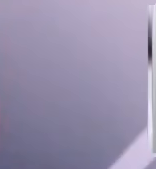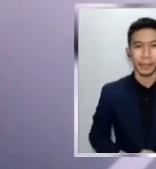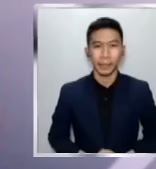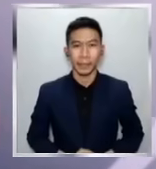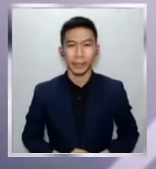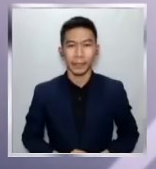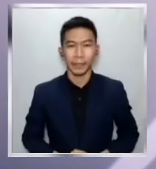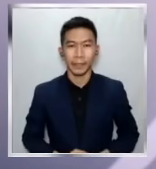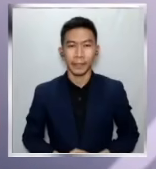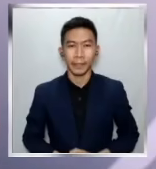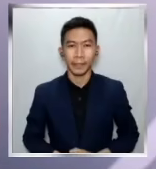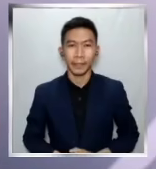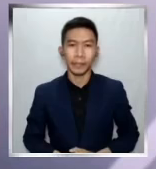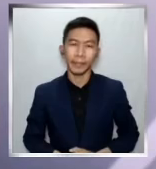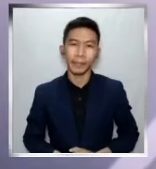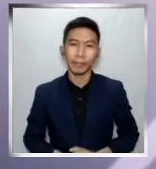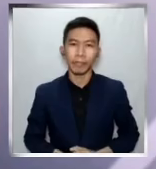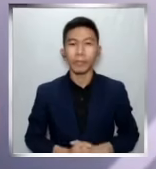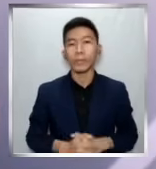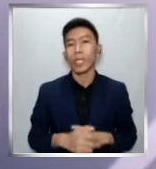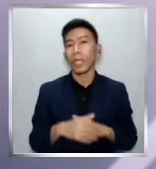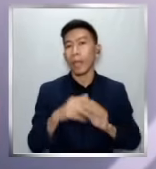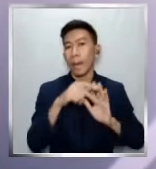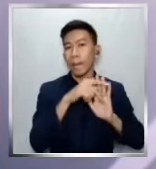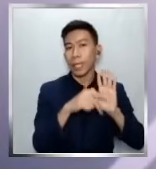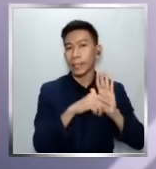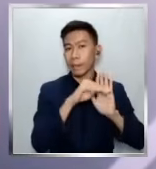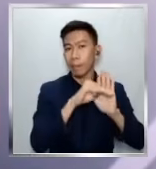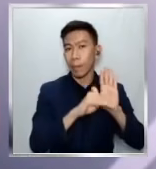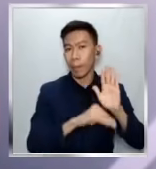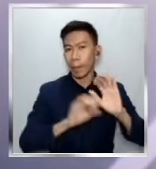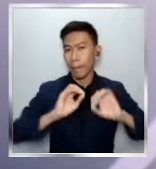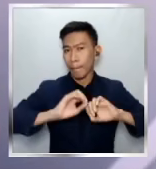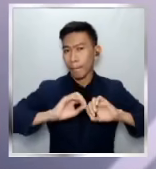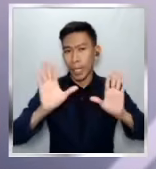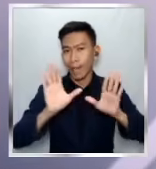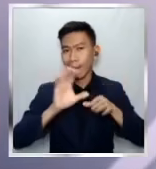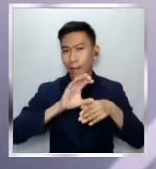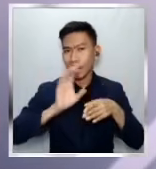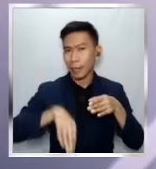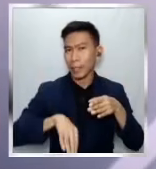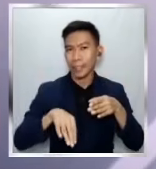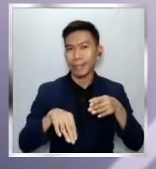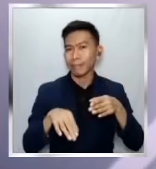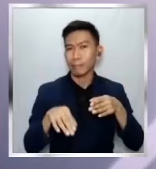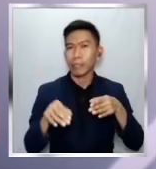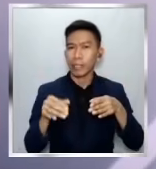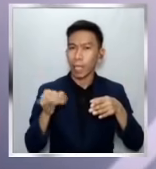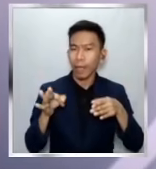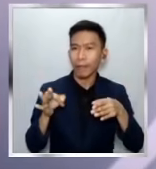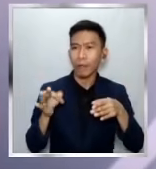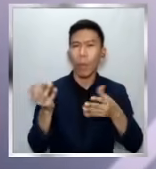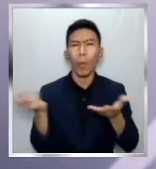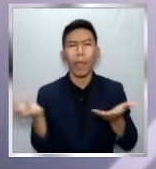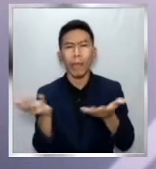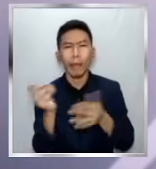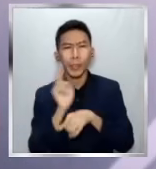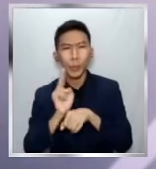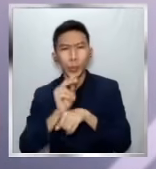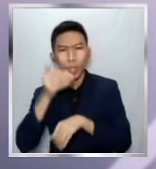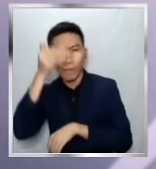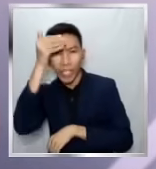wala pa ang detalyadong polisiya sa mga lugar kung saan dapat at pwedeng walang face shield. Pero ngayon pa